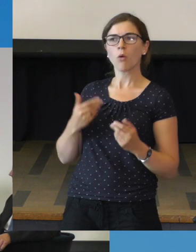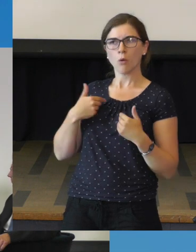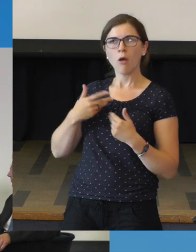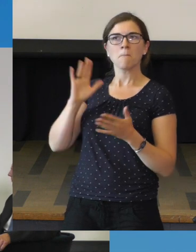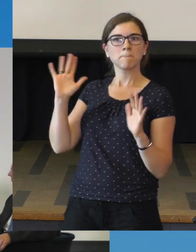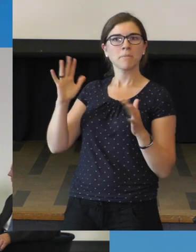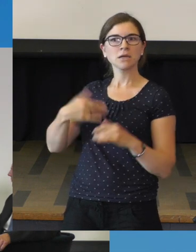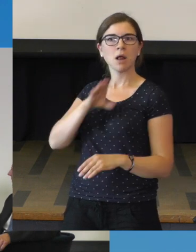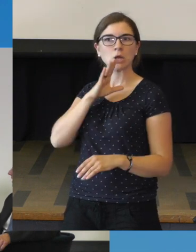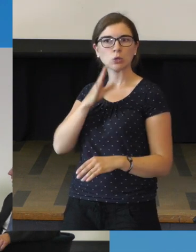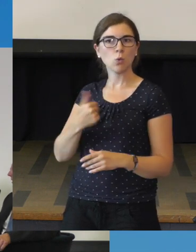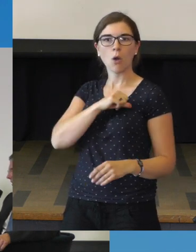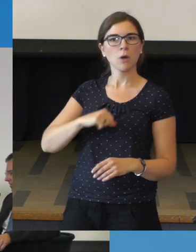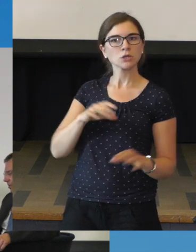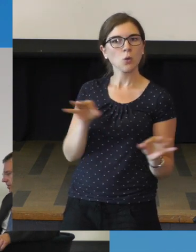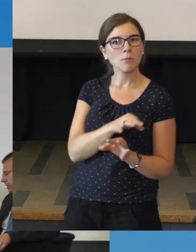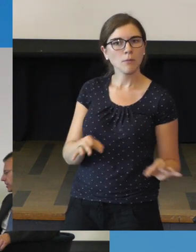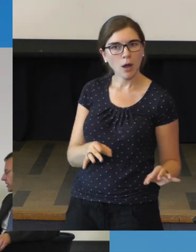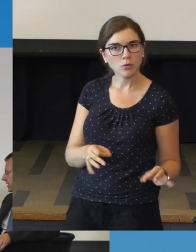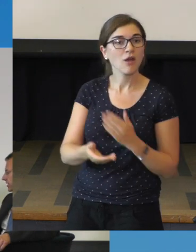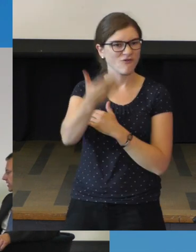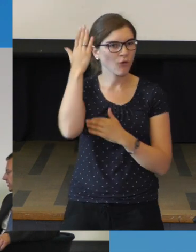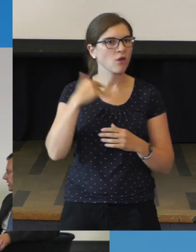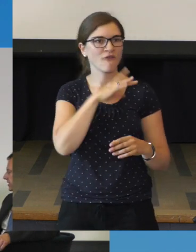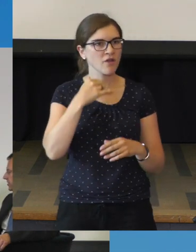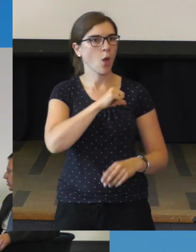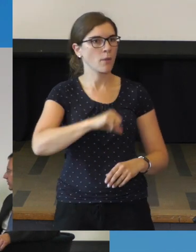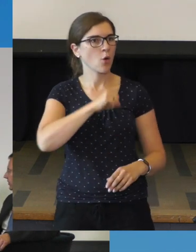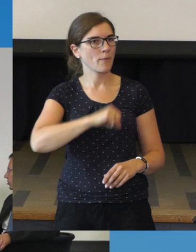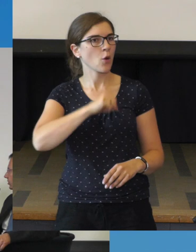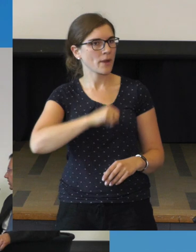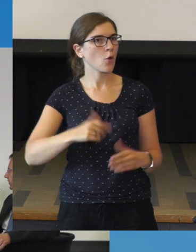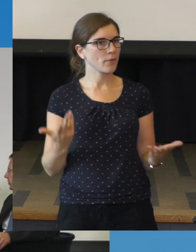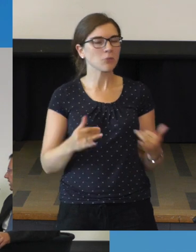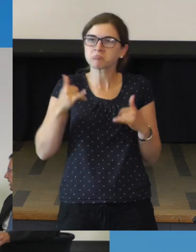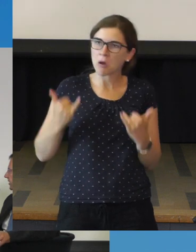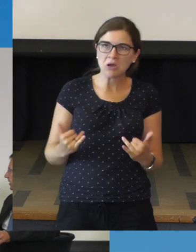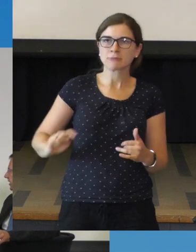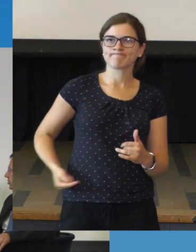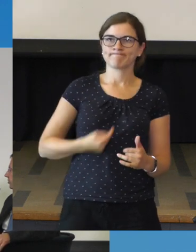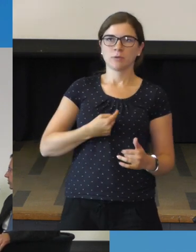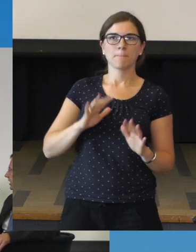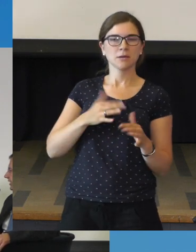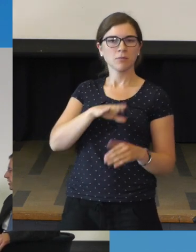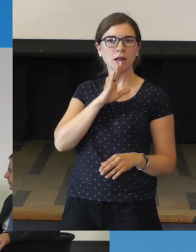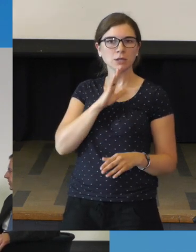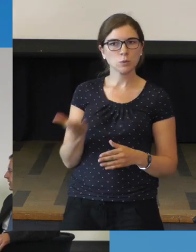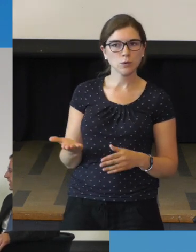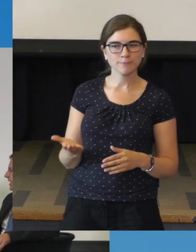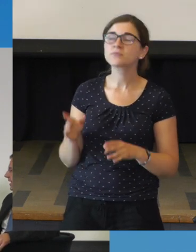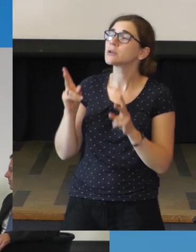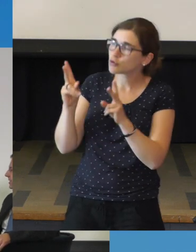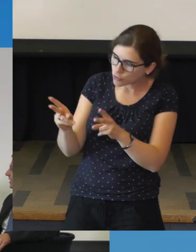zum Messer gegriffen hätte. Das ist auch richtig. Das heißt, der Katheter ersetzt häufig schon in vielen Bereichen herzchirurgische